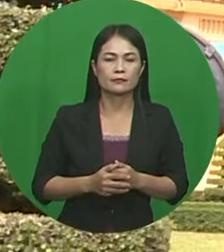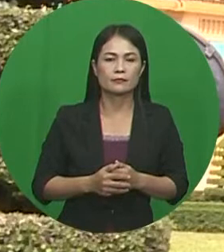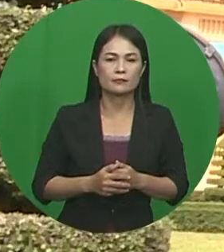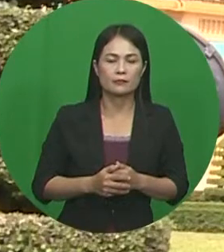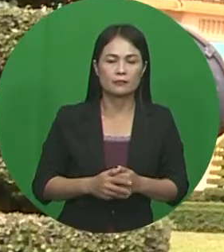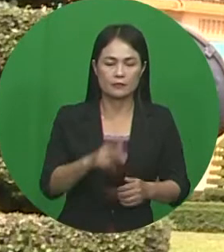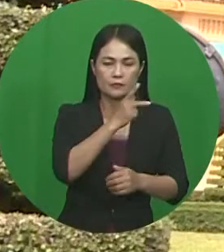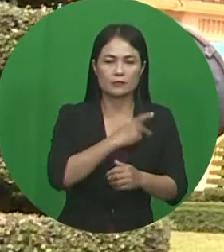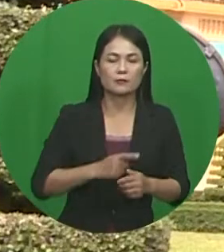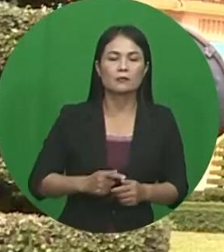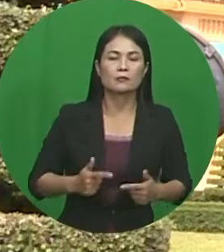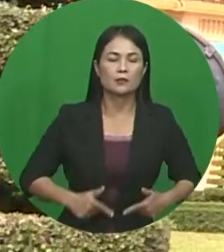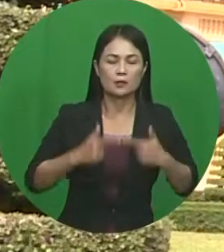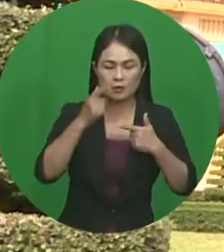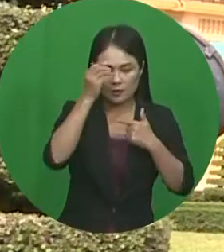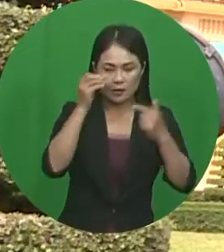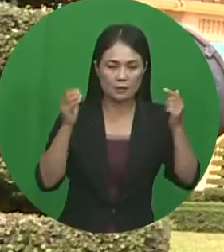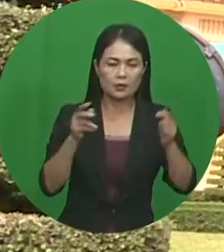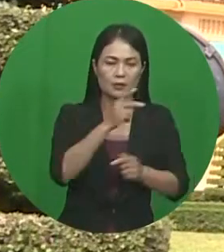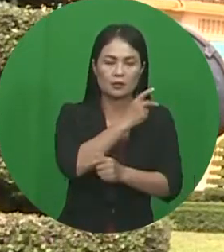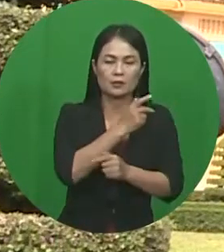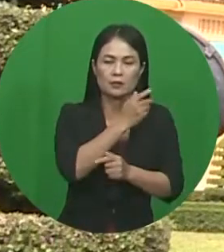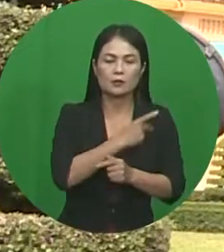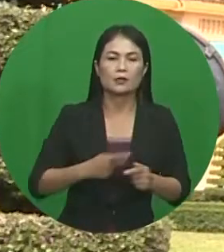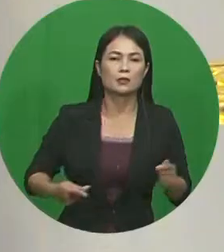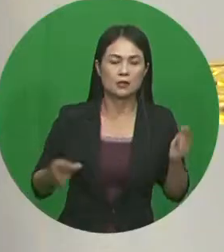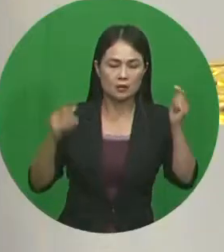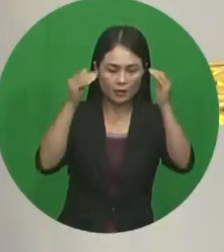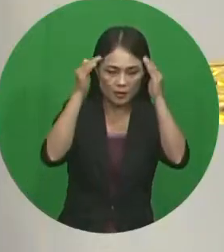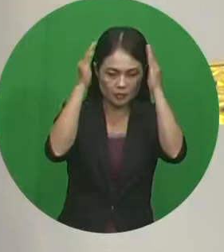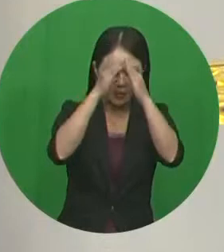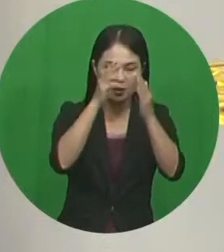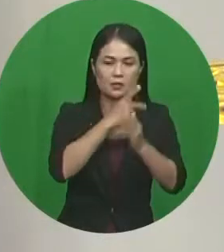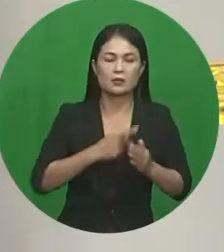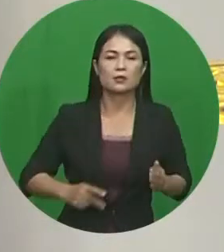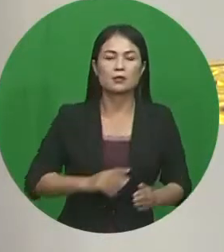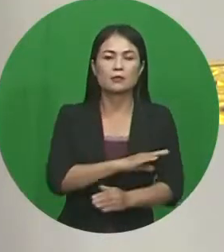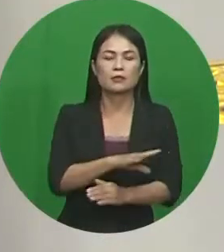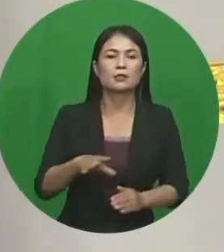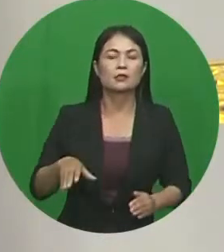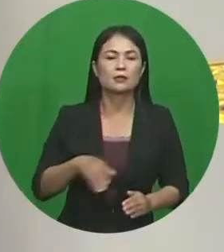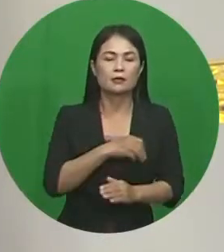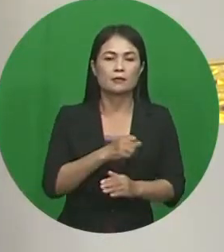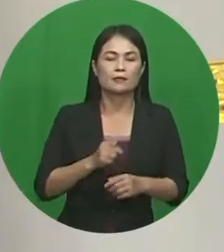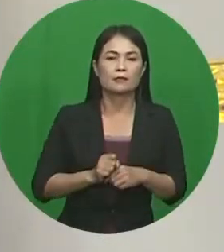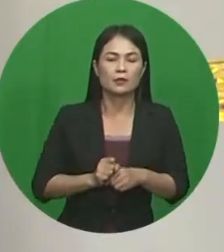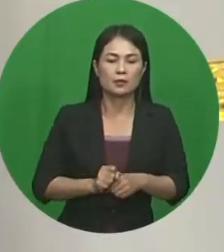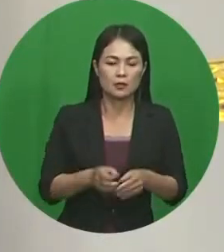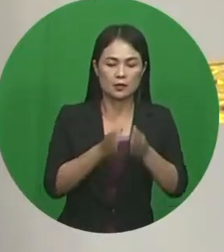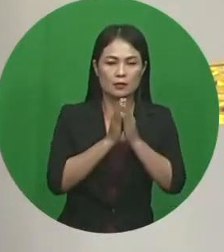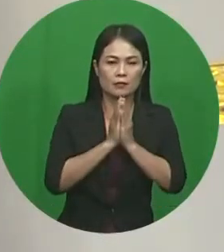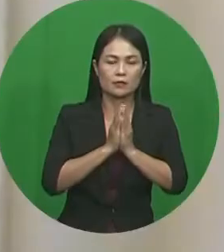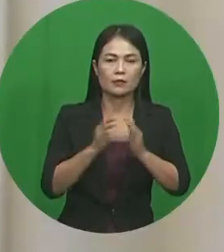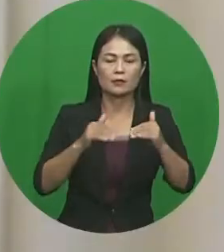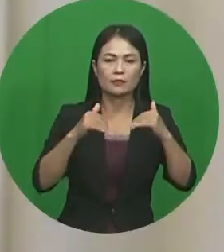ព្រះករុណាជាអម្ចាស់ជីវិតត្បូងព្រះបាទសម្តេចព្រះបរមនាថព្រះមហាក្សត្រនៃព្រះរាជាណាចក្រកម្ពុជាជាទីស្ការៈ